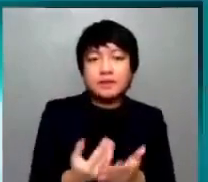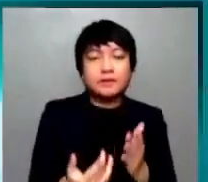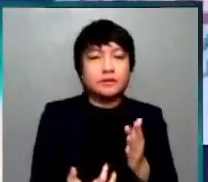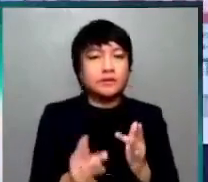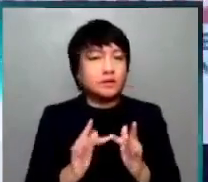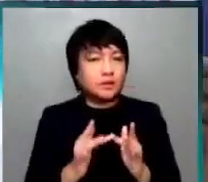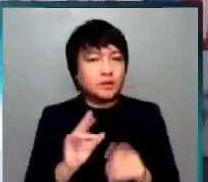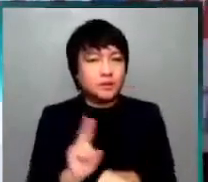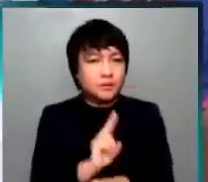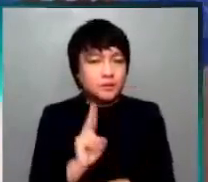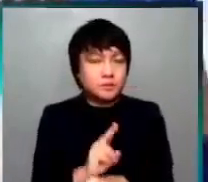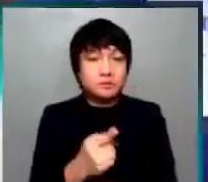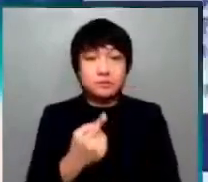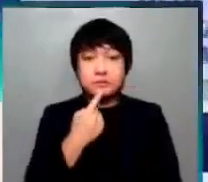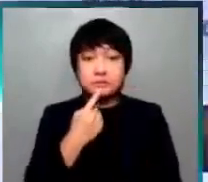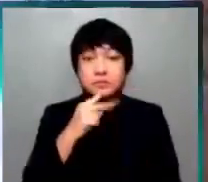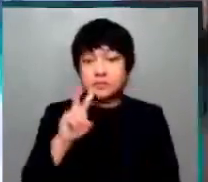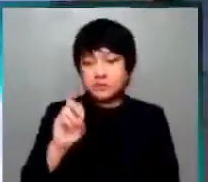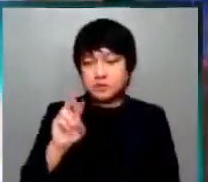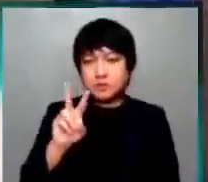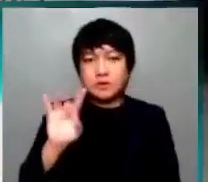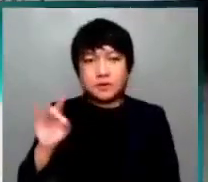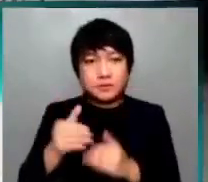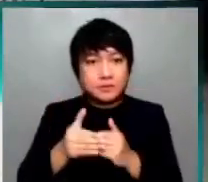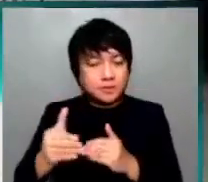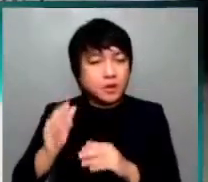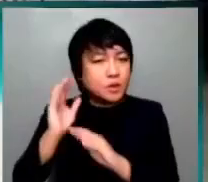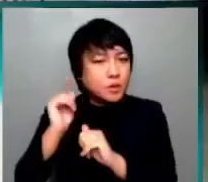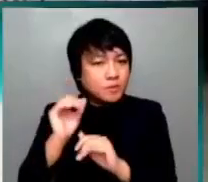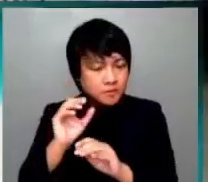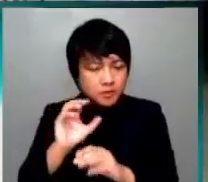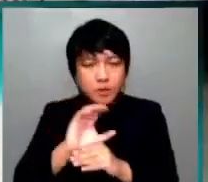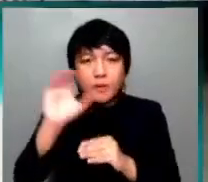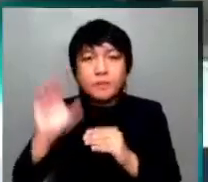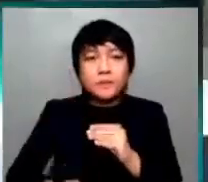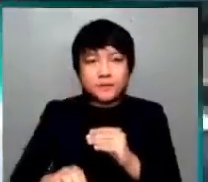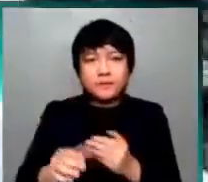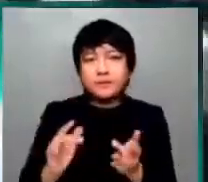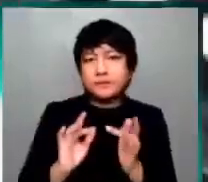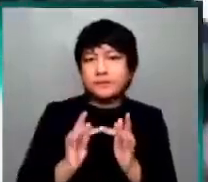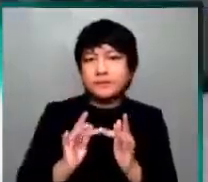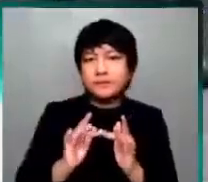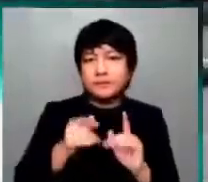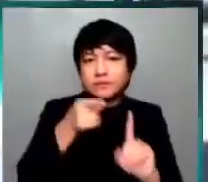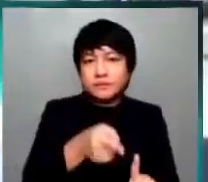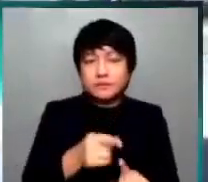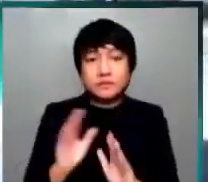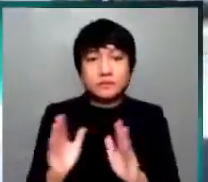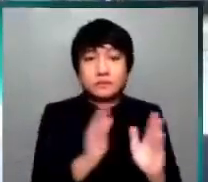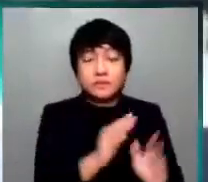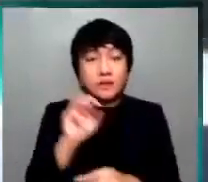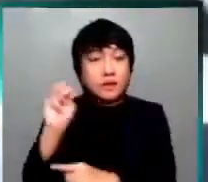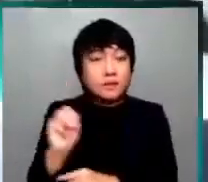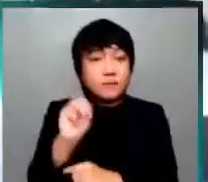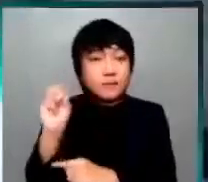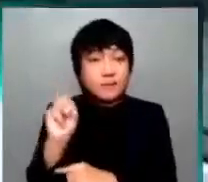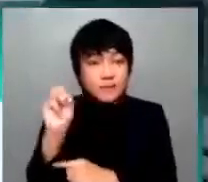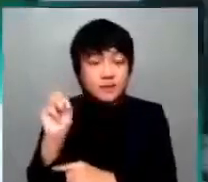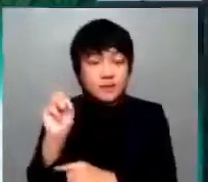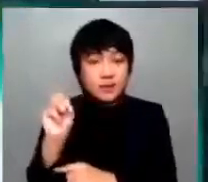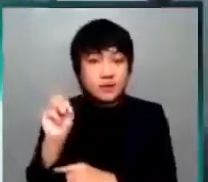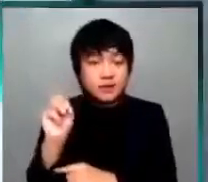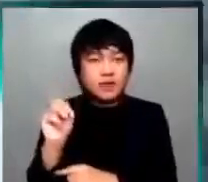2028. Tigil pasada ng grupong Piston kontra PUV modernization sa Lunes, kasado na. Ayon sa